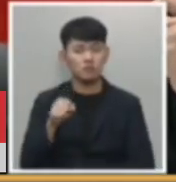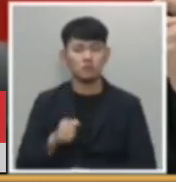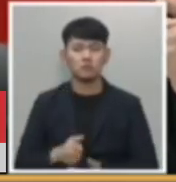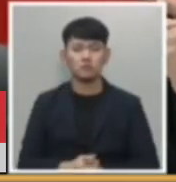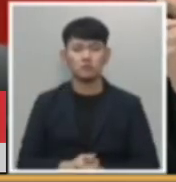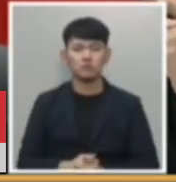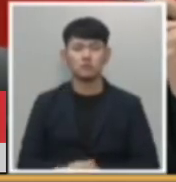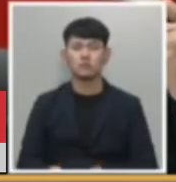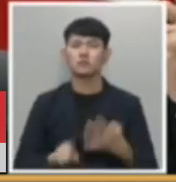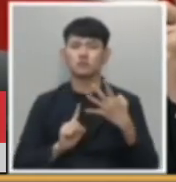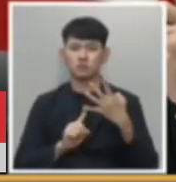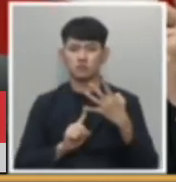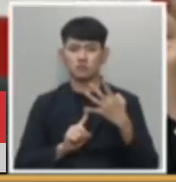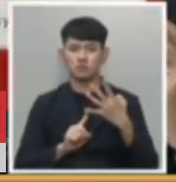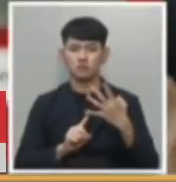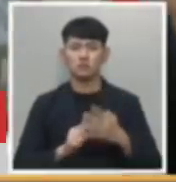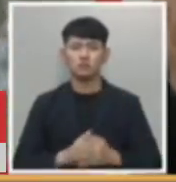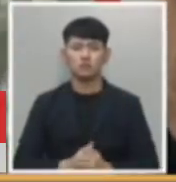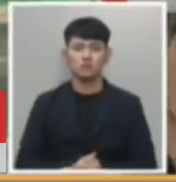ข้อที่4ครับ